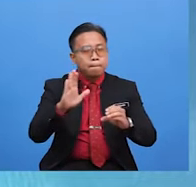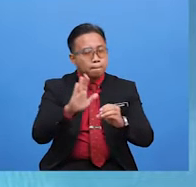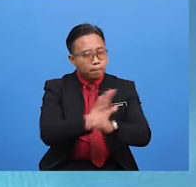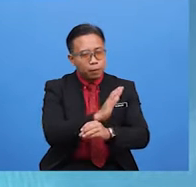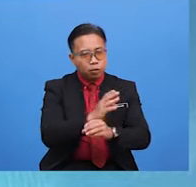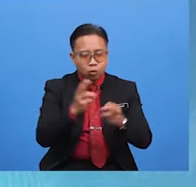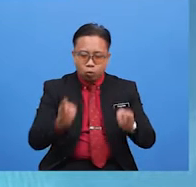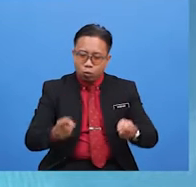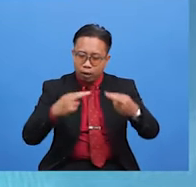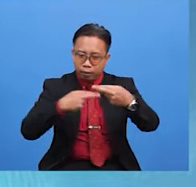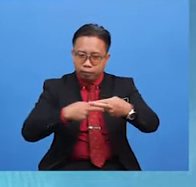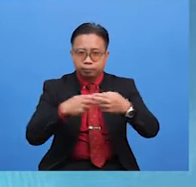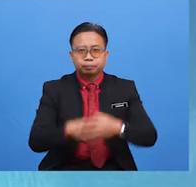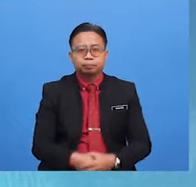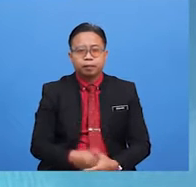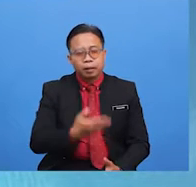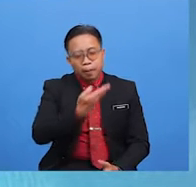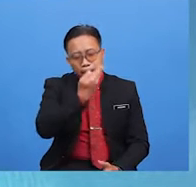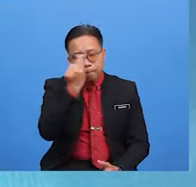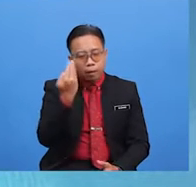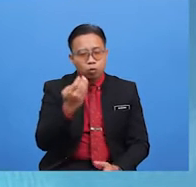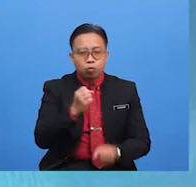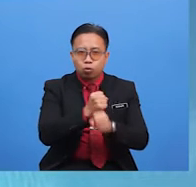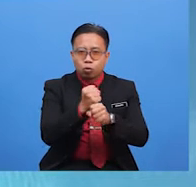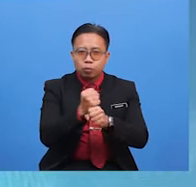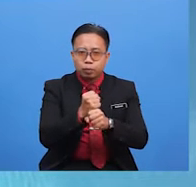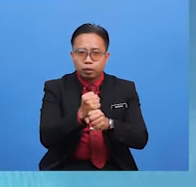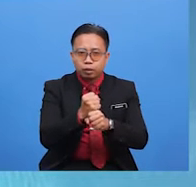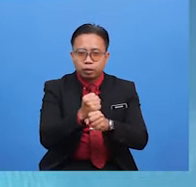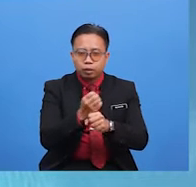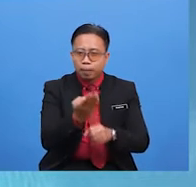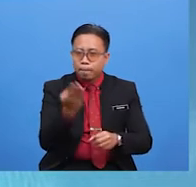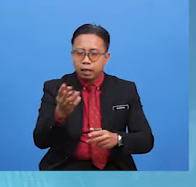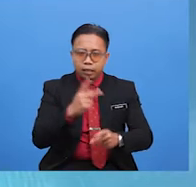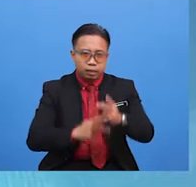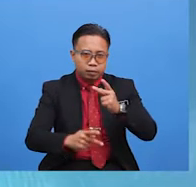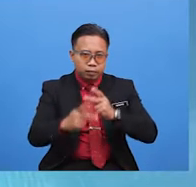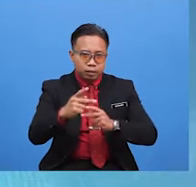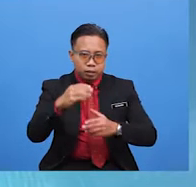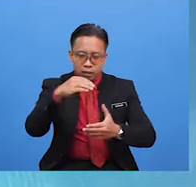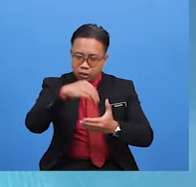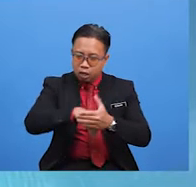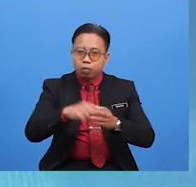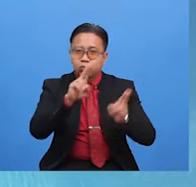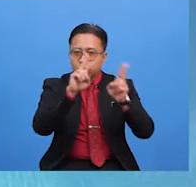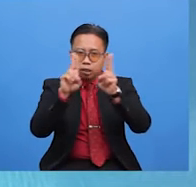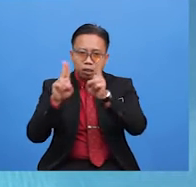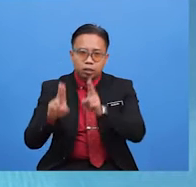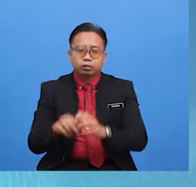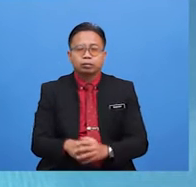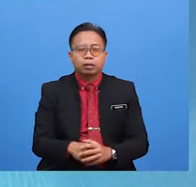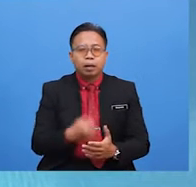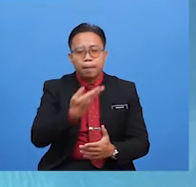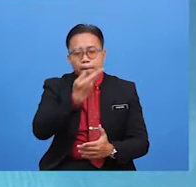luang. Bau kopi pula merupakan bahan kimia yang meresap di dalam udara. Jadi